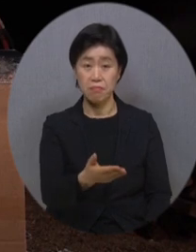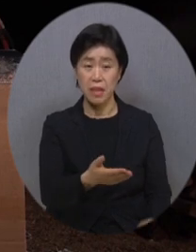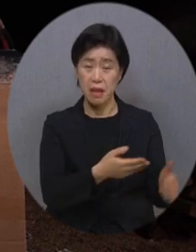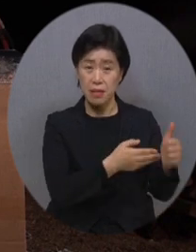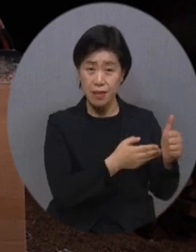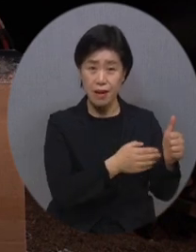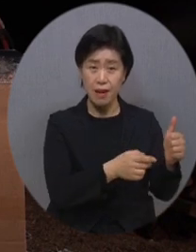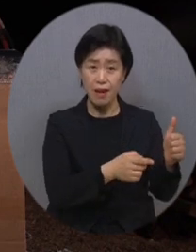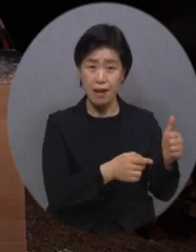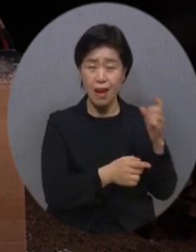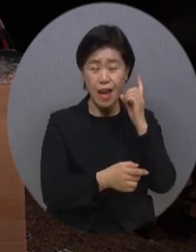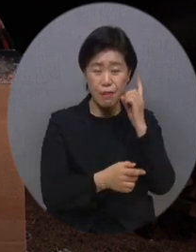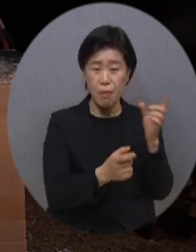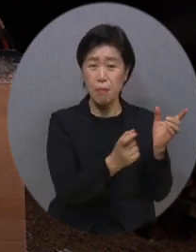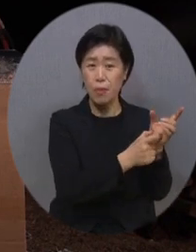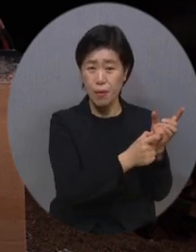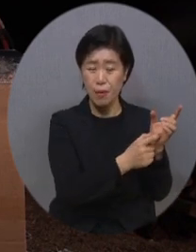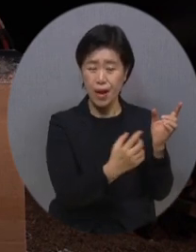해놨던데.